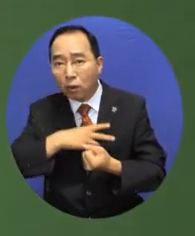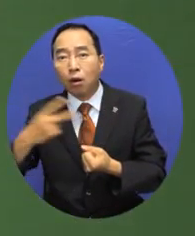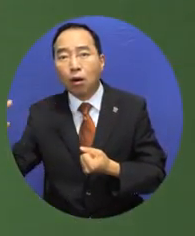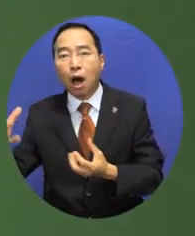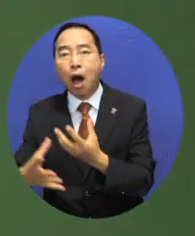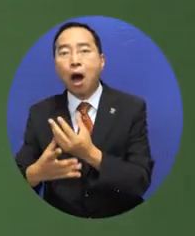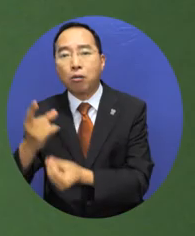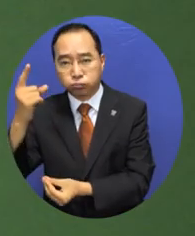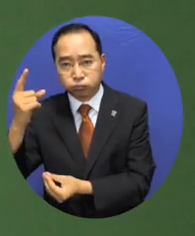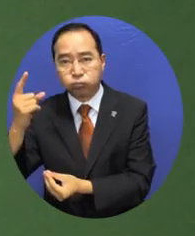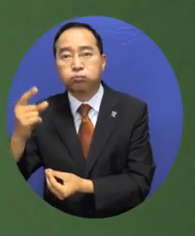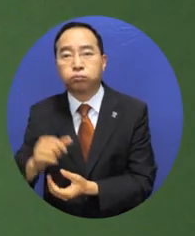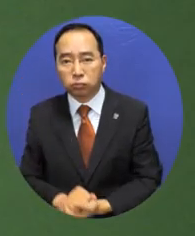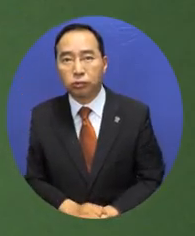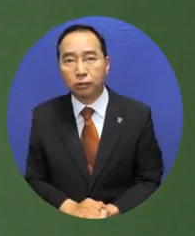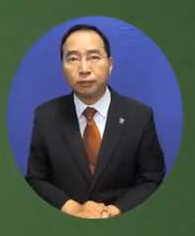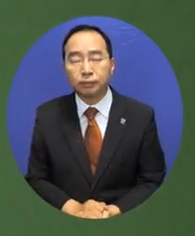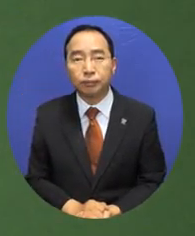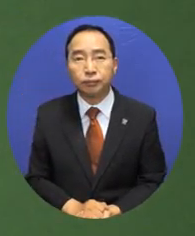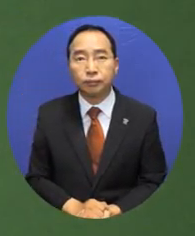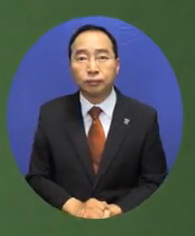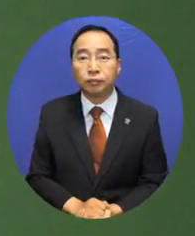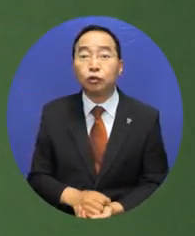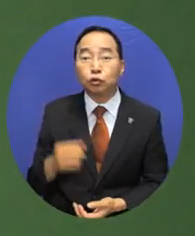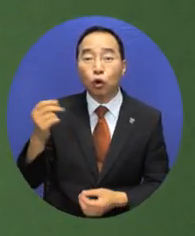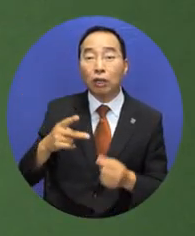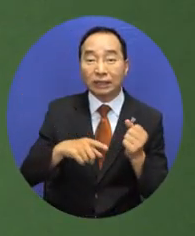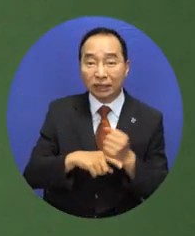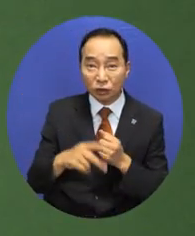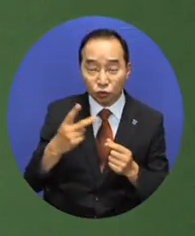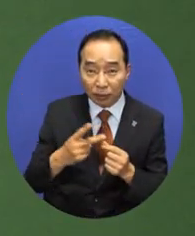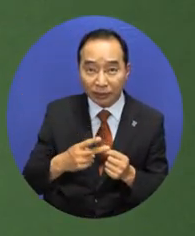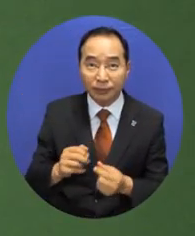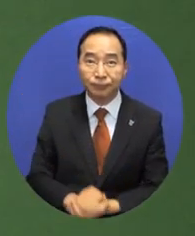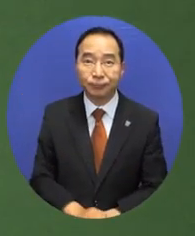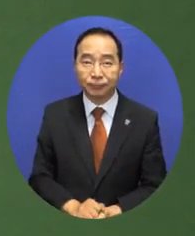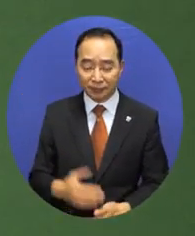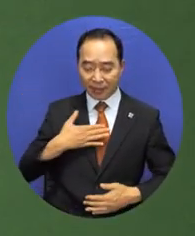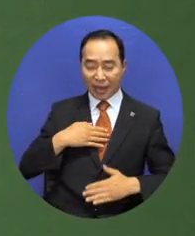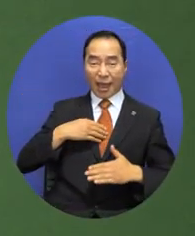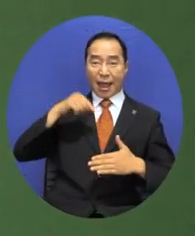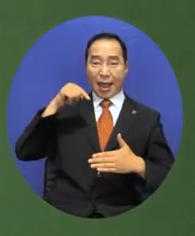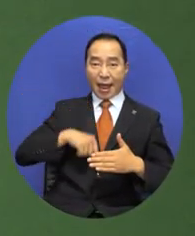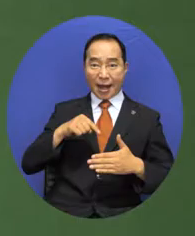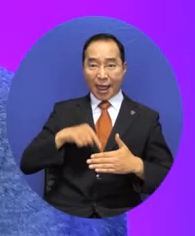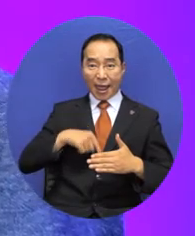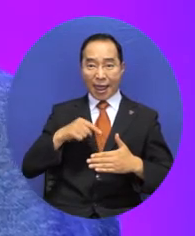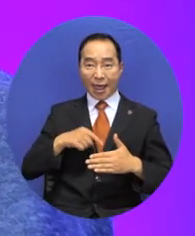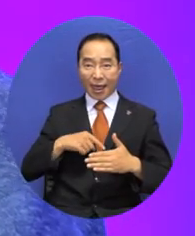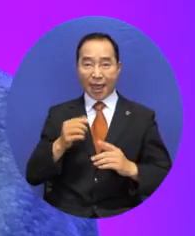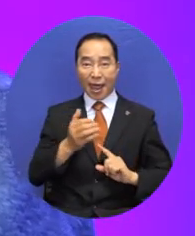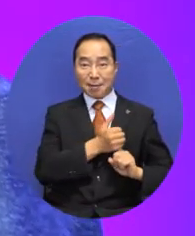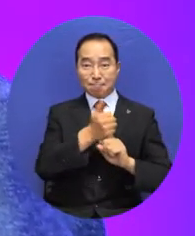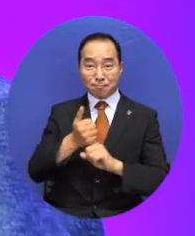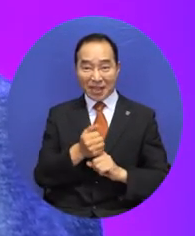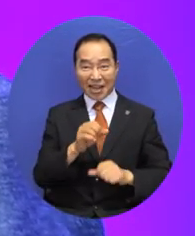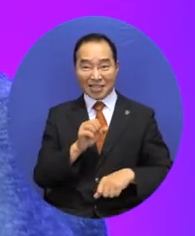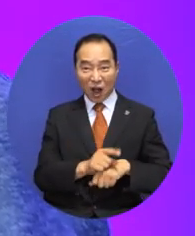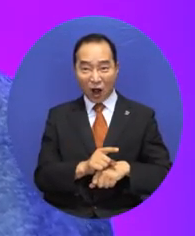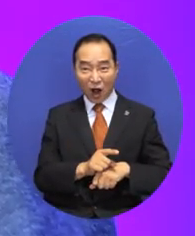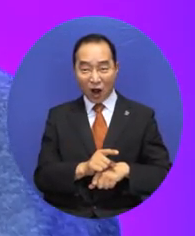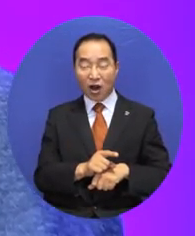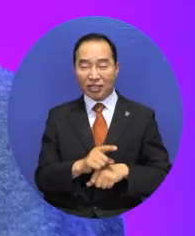둘째 의미는 내 안의 불성과 상대방의 불성이 서로 드러나는 경계입니다. 자, 내가 누군가 때리러